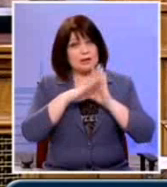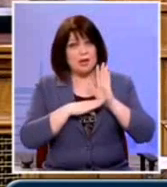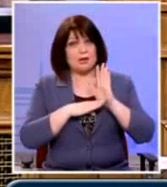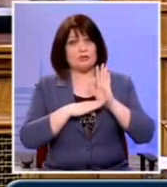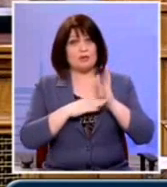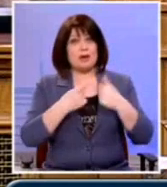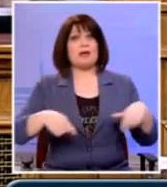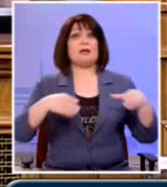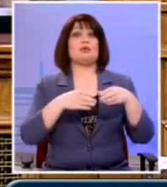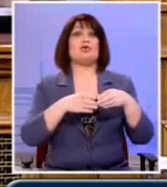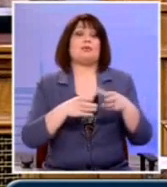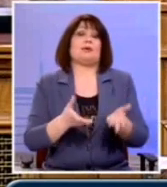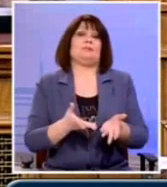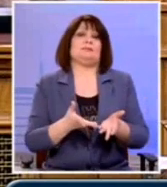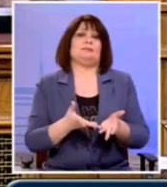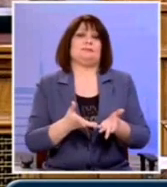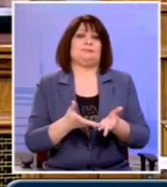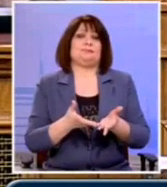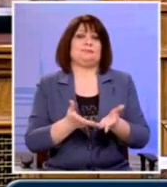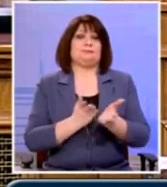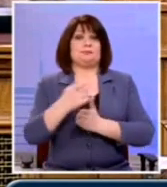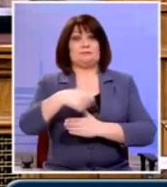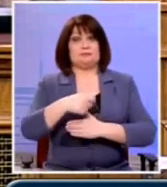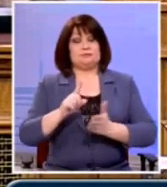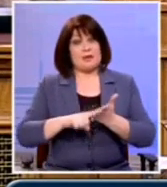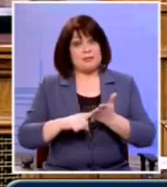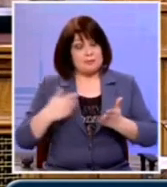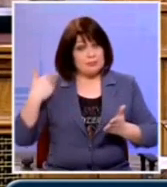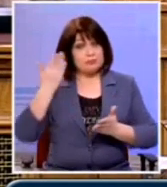επιτροπή. Θα έπρεπε να έχει επιληθεί η δικαιοσύνη εδώ και δεκαετίες.